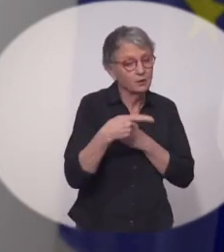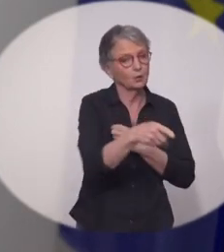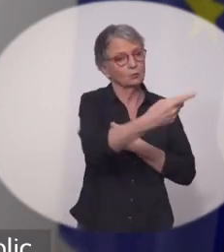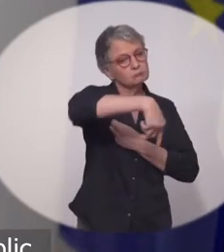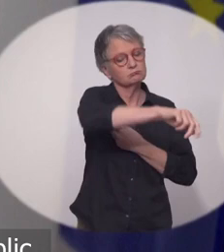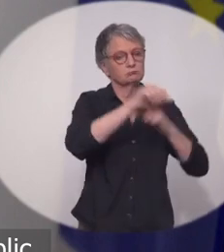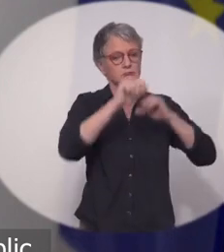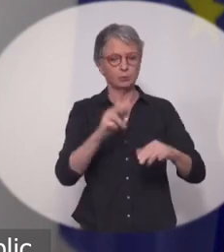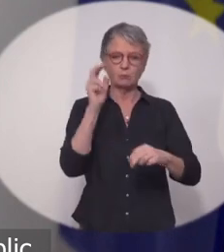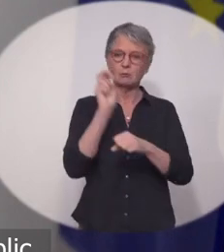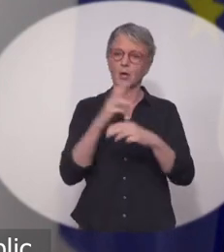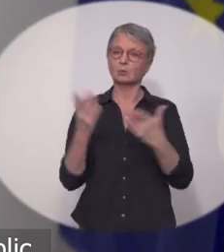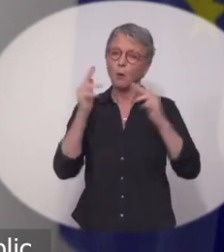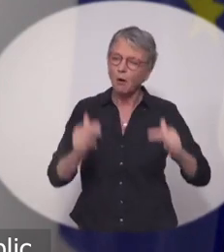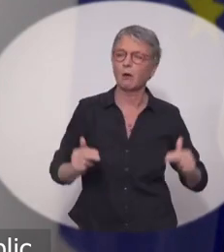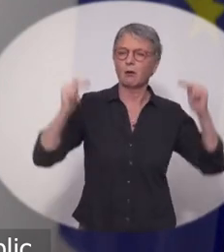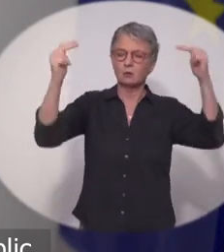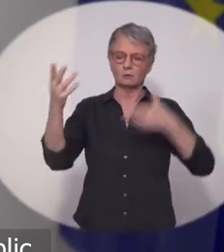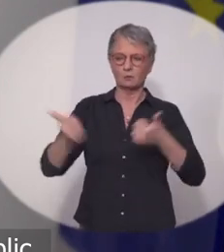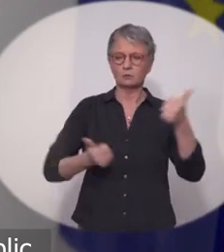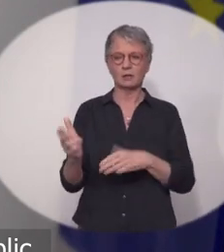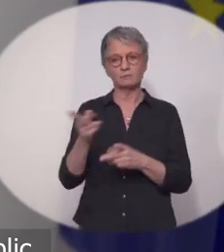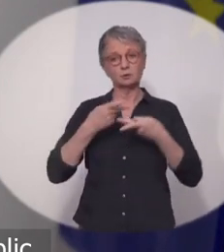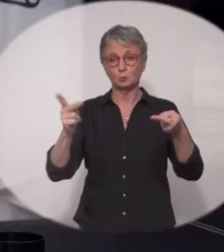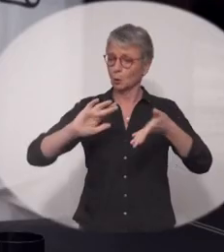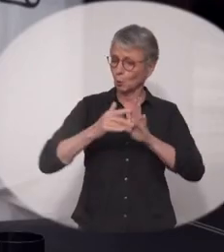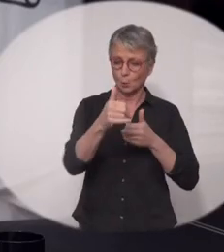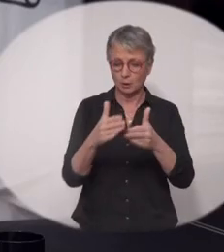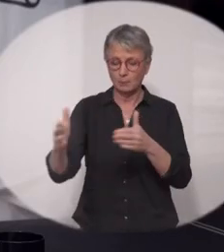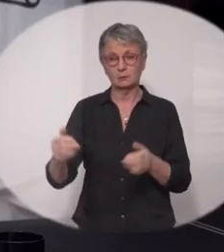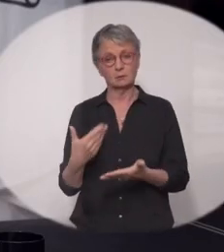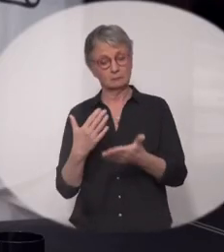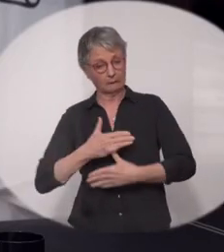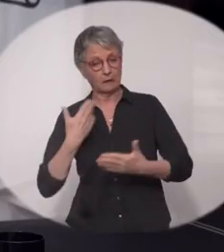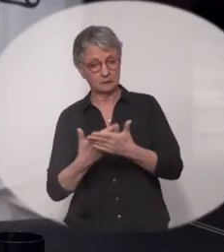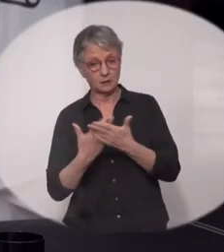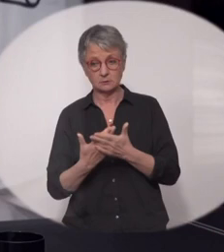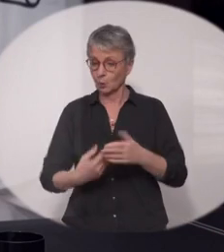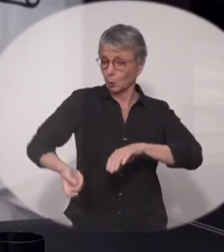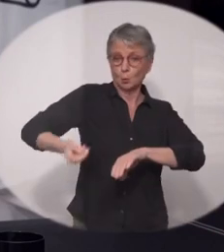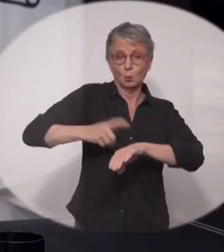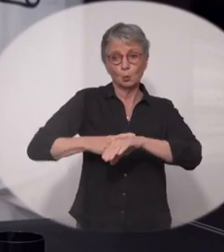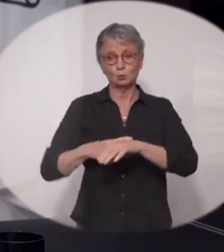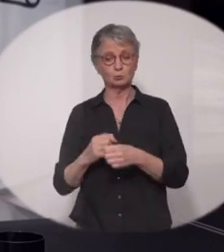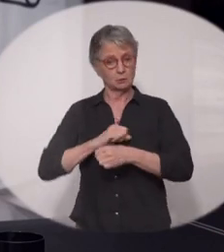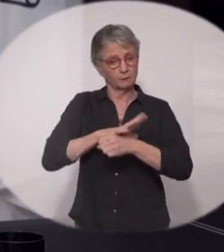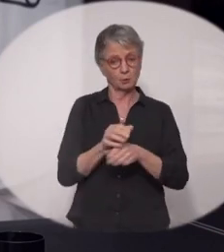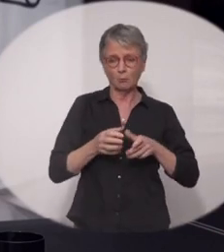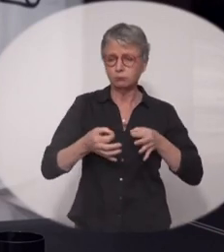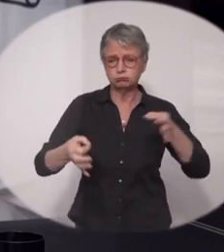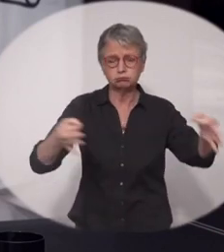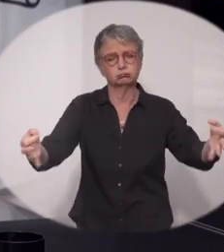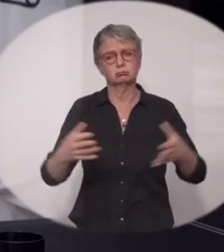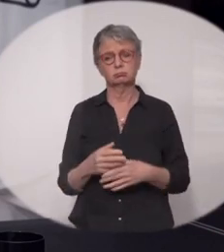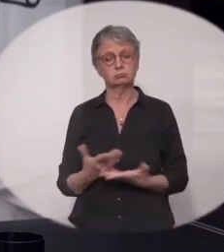nous avons maintenu un haut niveau de service public dans tous les domaines nous avons ainsi distribués dès les premières semaines et alors que l'état